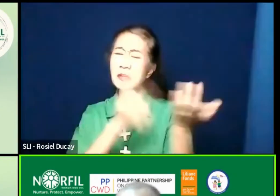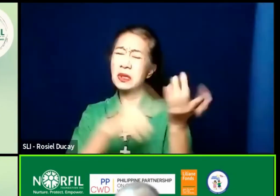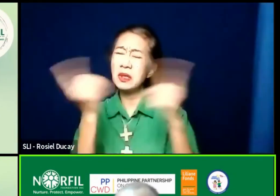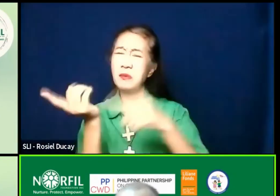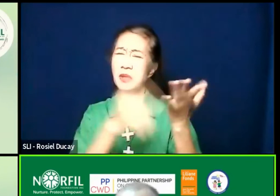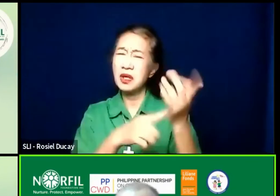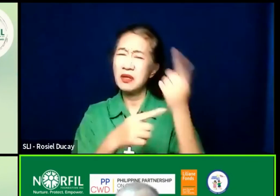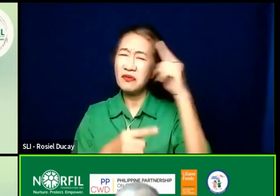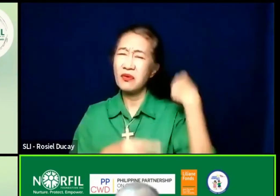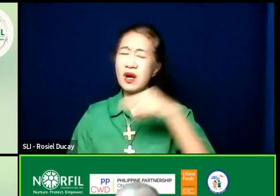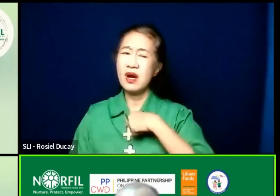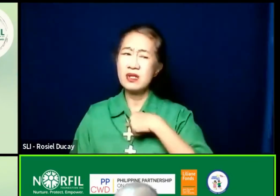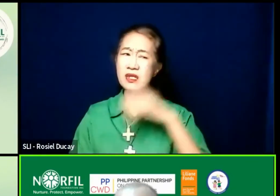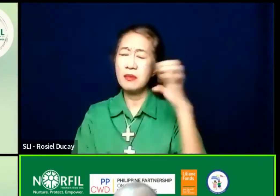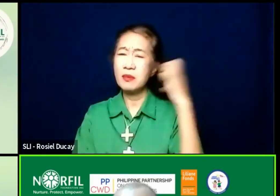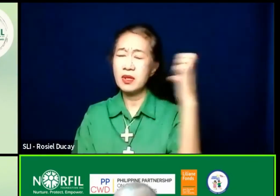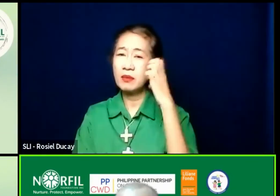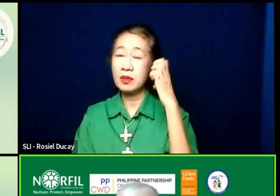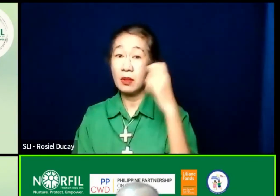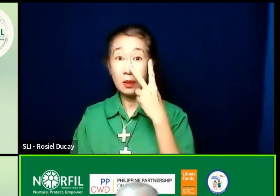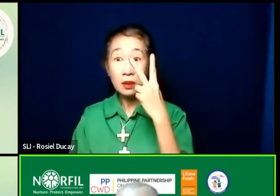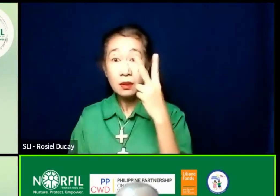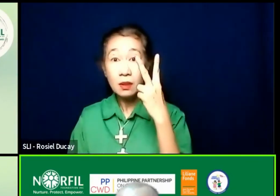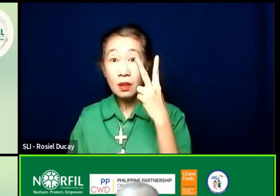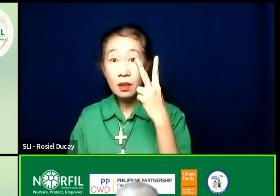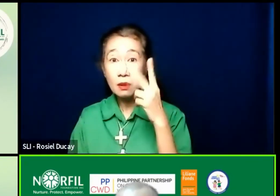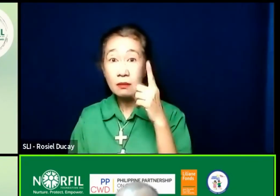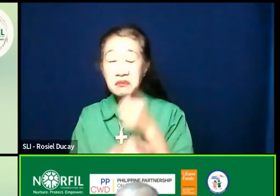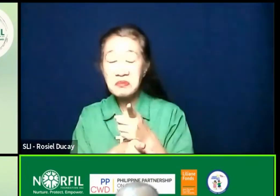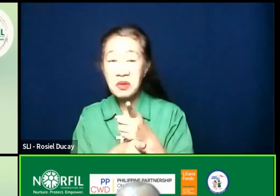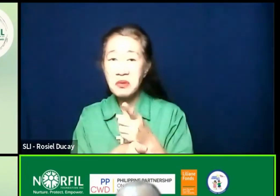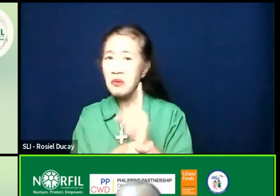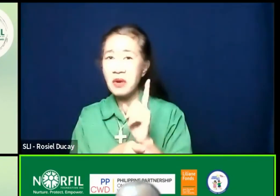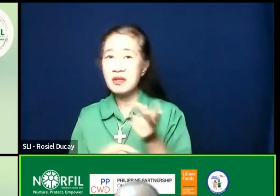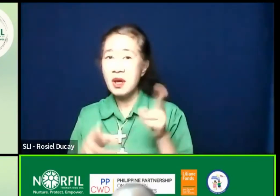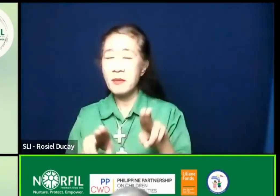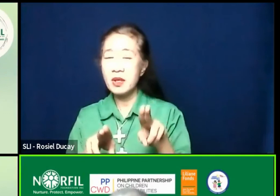emergency medical services. At least nakikita daw yung kaganapan para